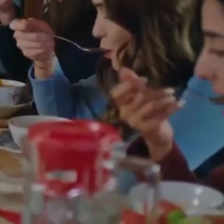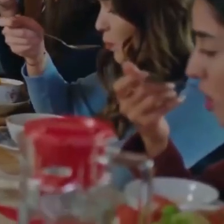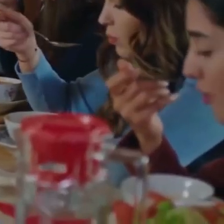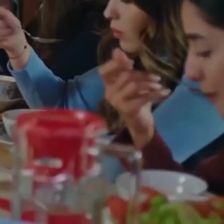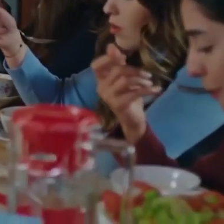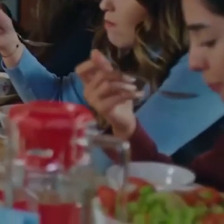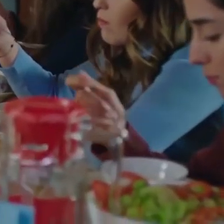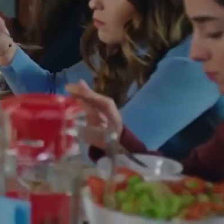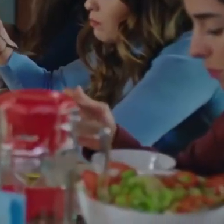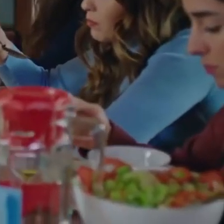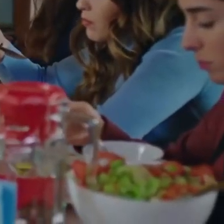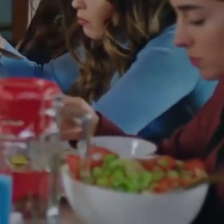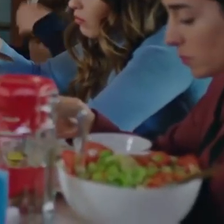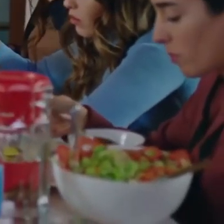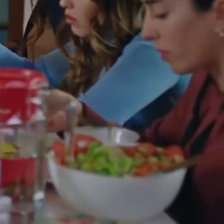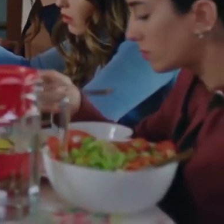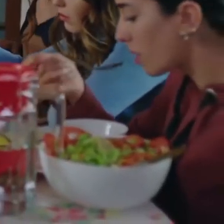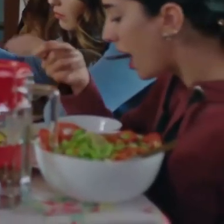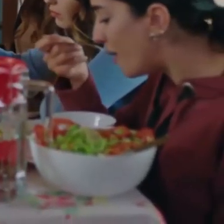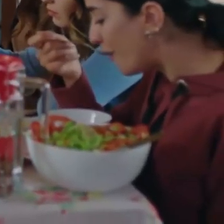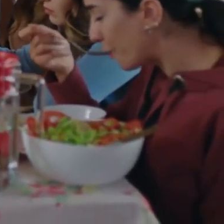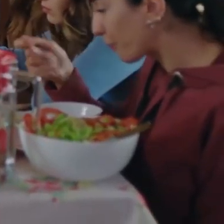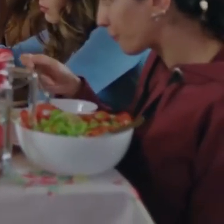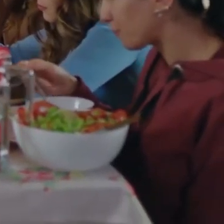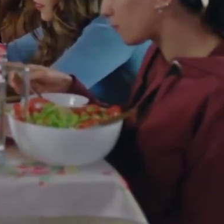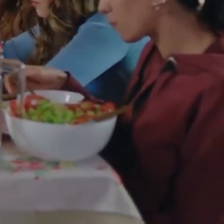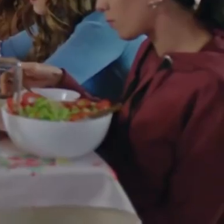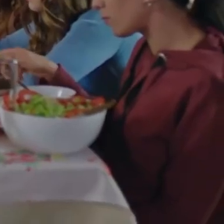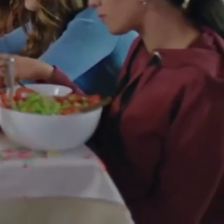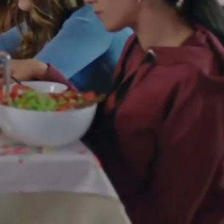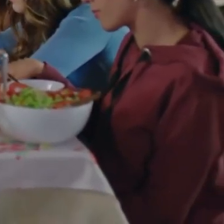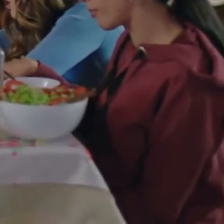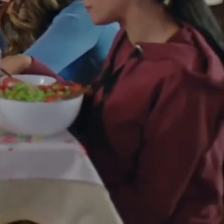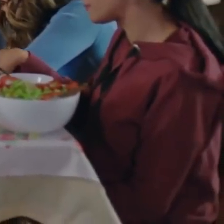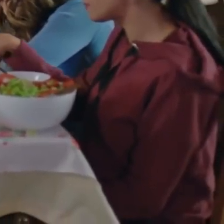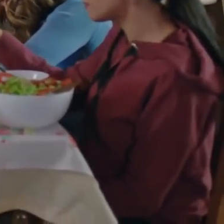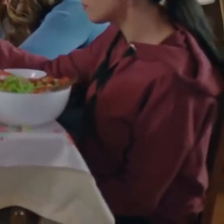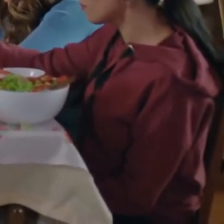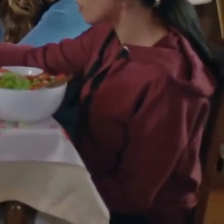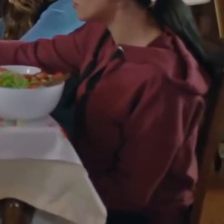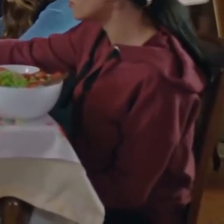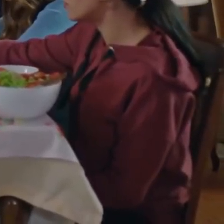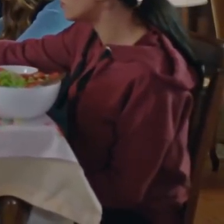Dışarıdan İbrahim'in evi. Yemekteler. İbrahim eli çenesinde kara kara düşünüyor.